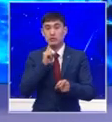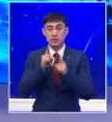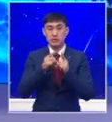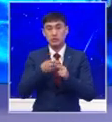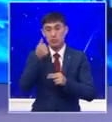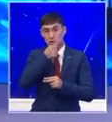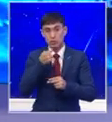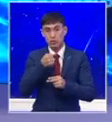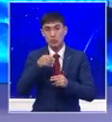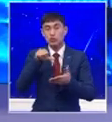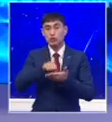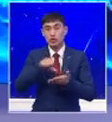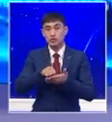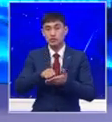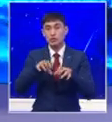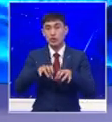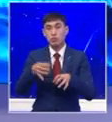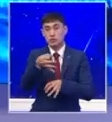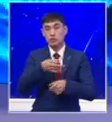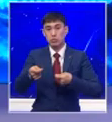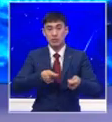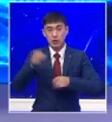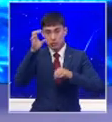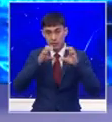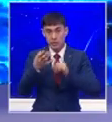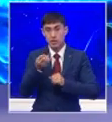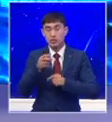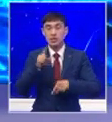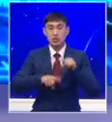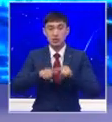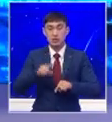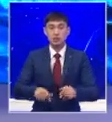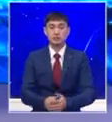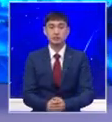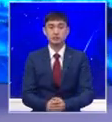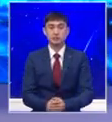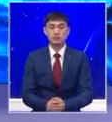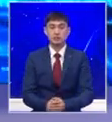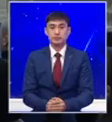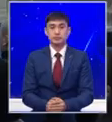в этом году. В нем приняли участие представители областного управления образования, а также родители.